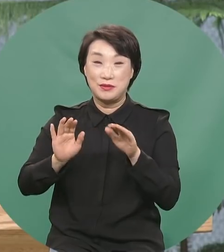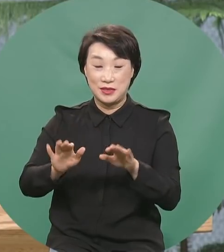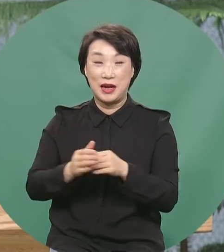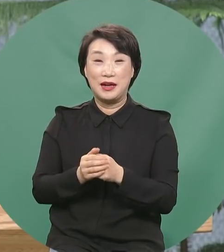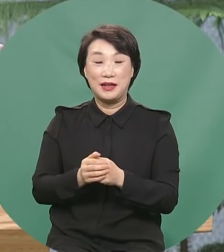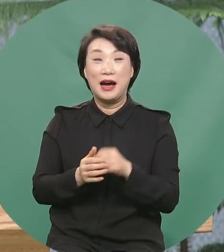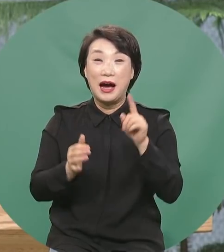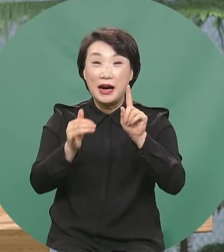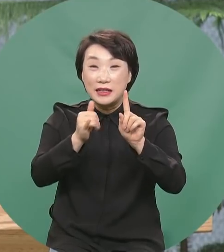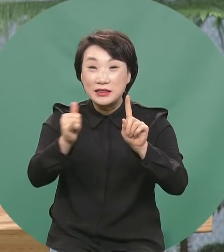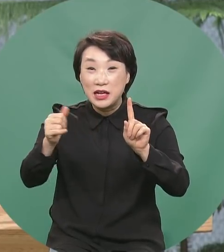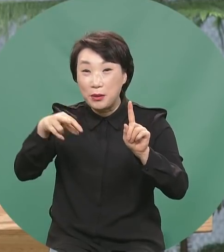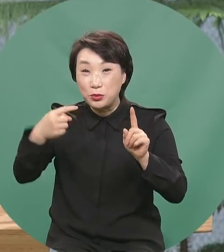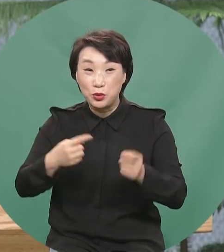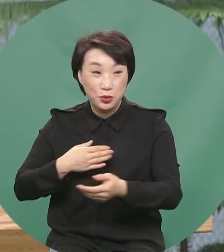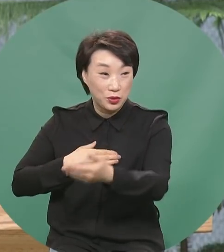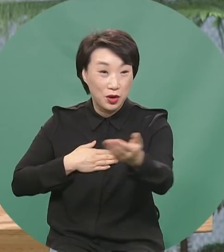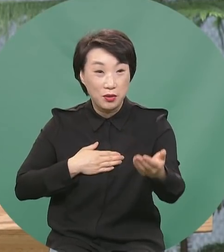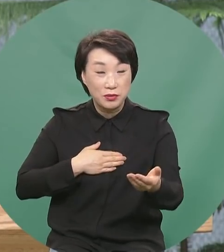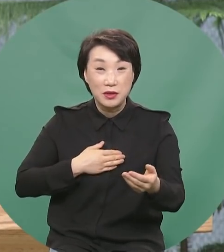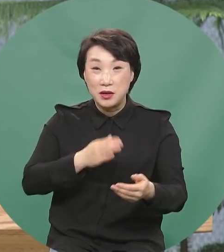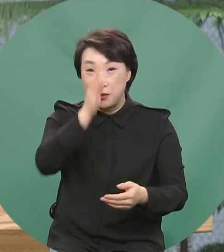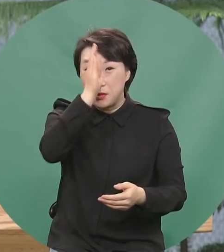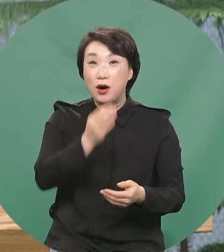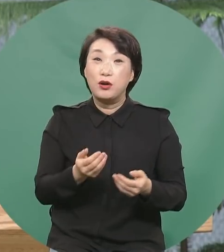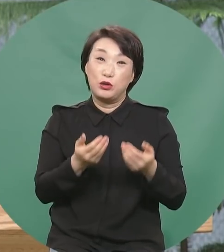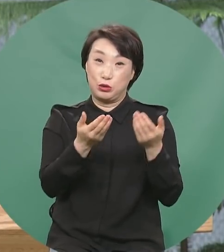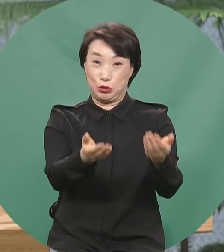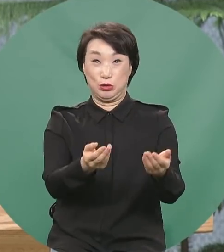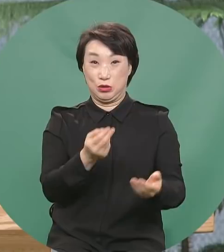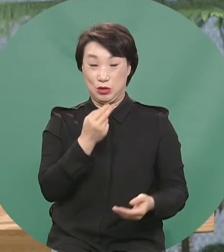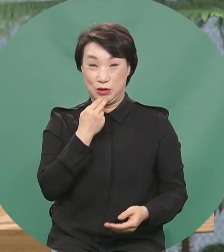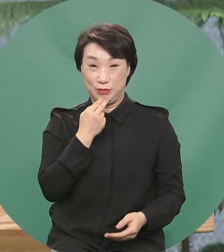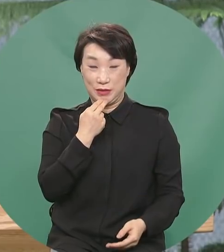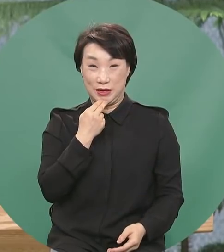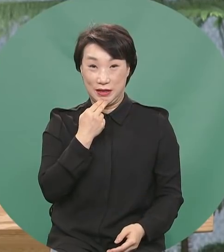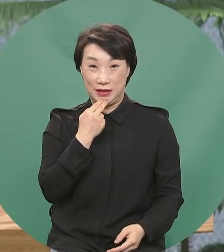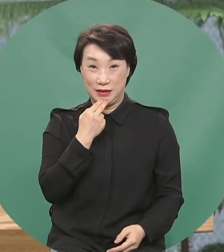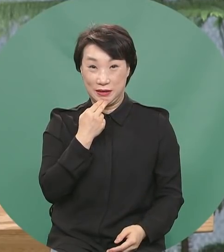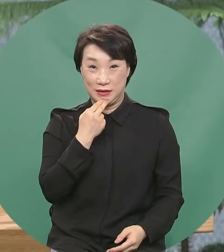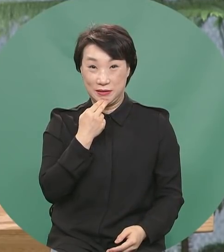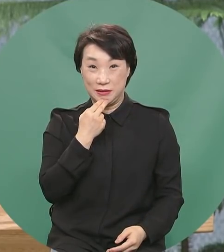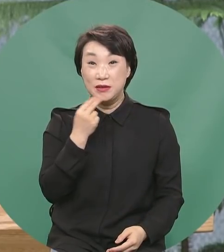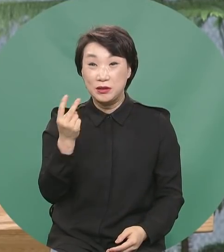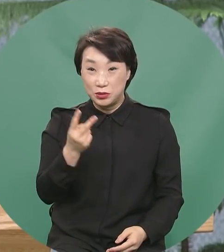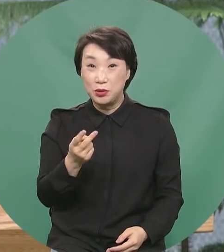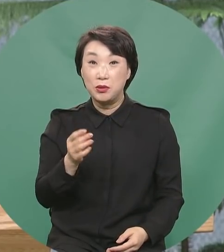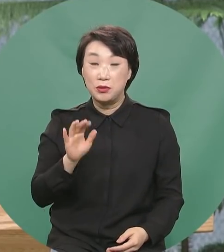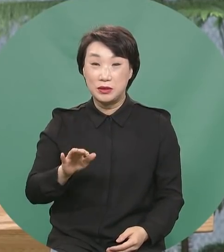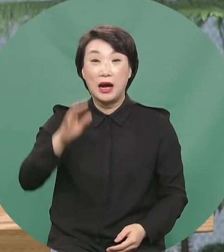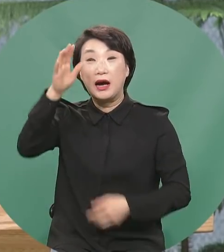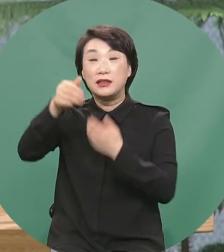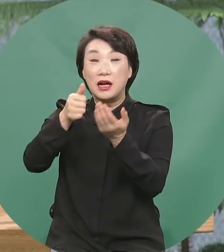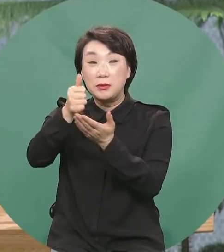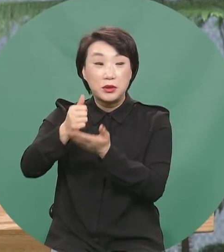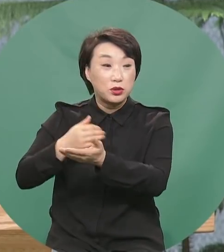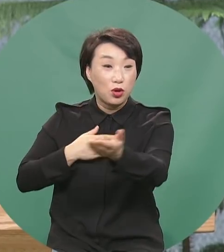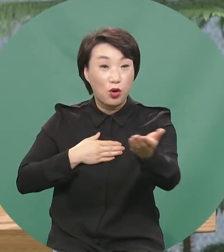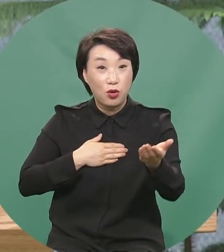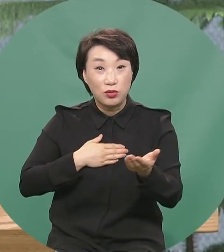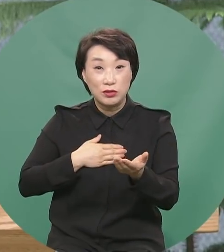단 한 사람에게도 질병이 나타나지 아니하고, 그리고 하나님은